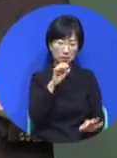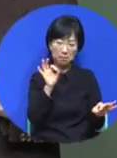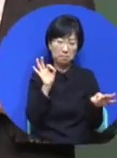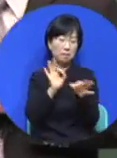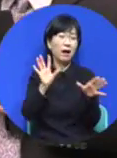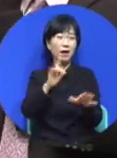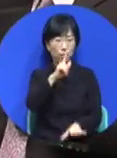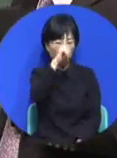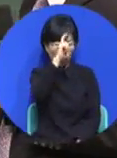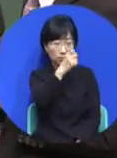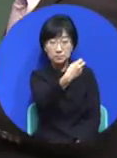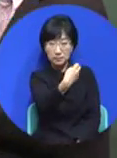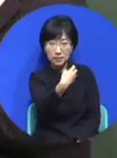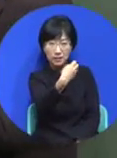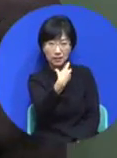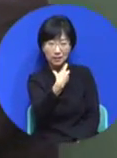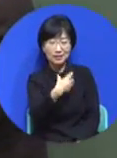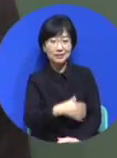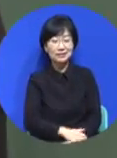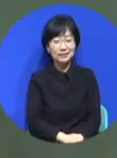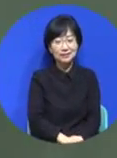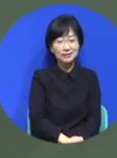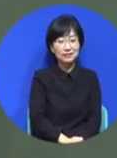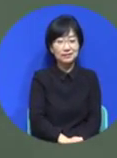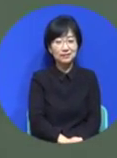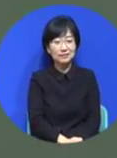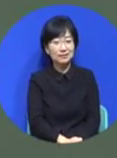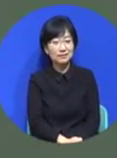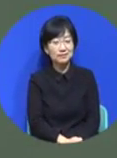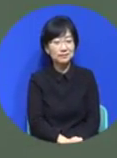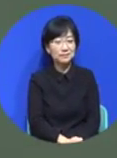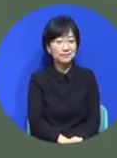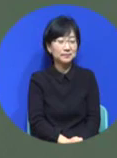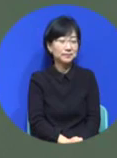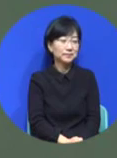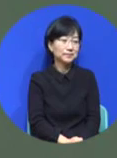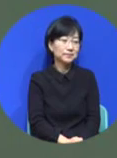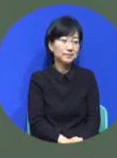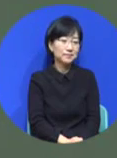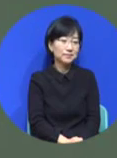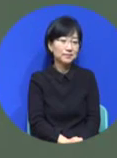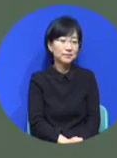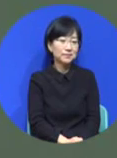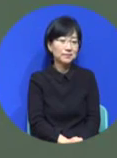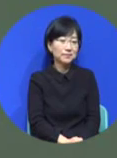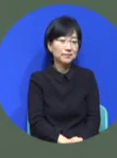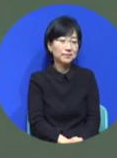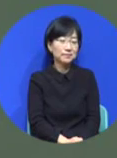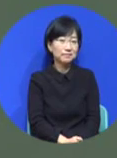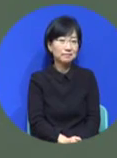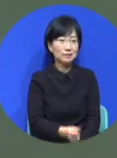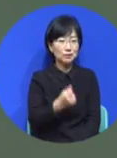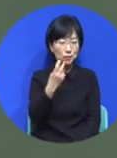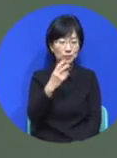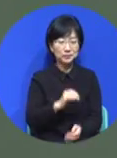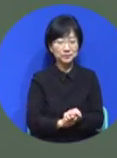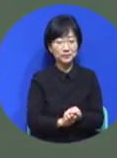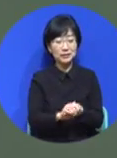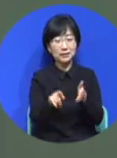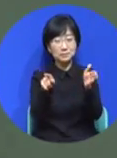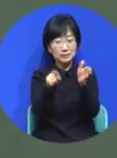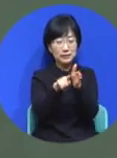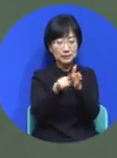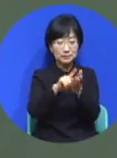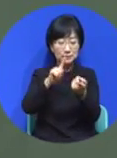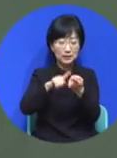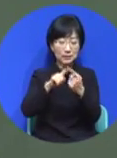a bit dogmatic? 그리고 말이에요. 굉장히 자칫 잘못하면은 이 믿음은 비경제적으로 보여요. And also when